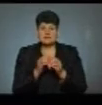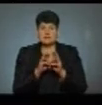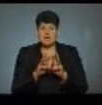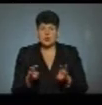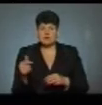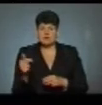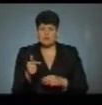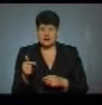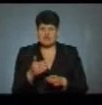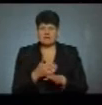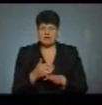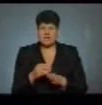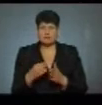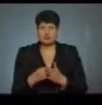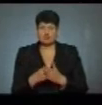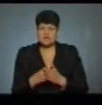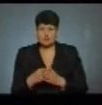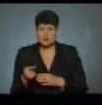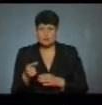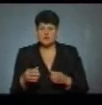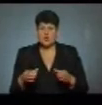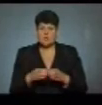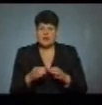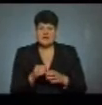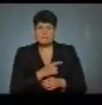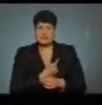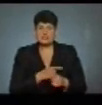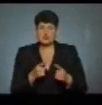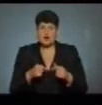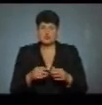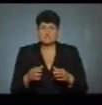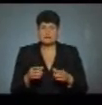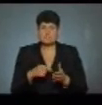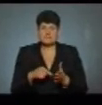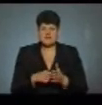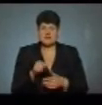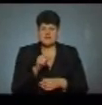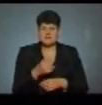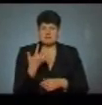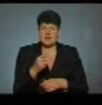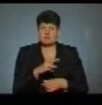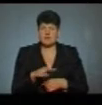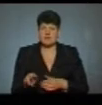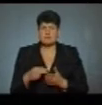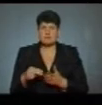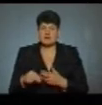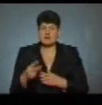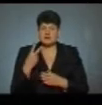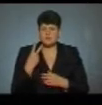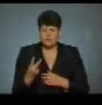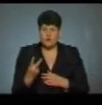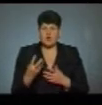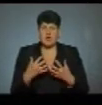Мільйонів гривень виділили з бюджету Тернопільської громади для медичної галузі міста. З них понад 5 мільйонів – на придбання 2 апаратів